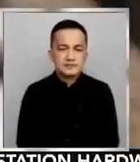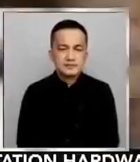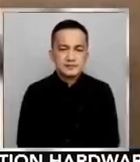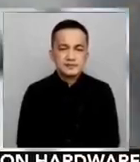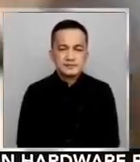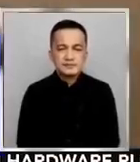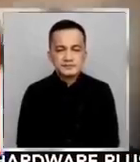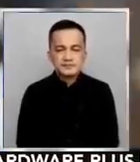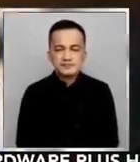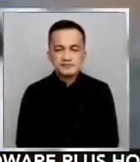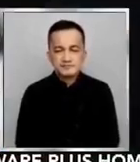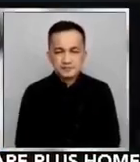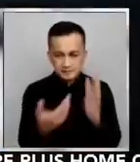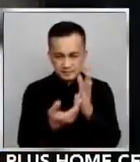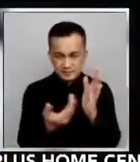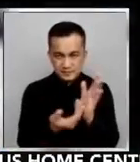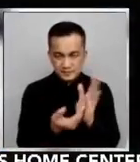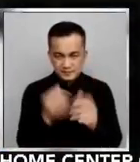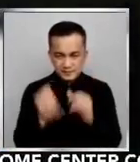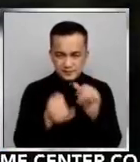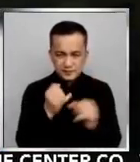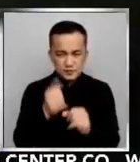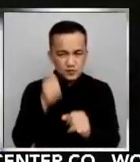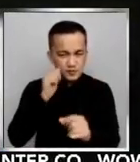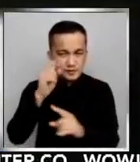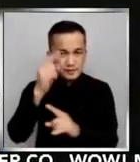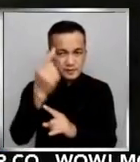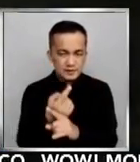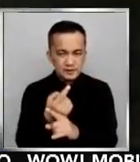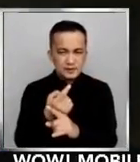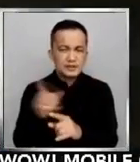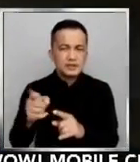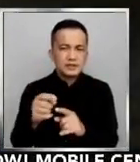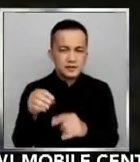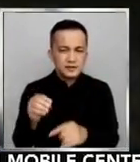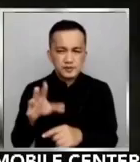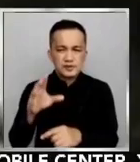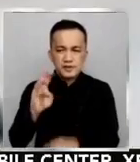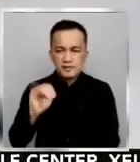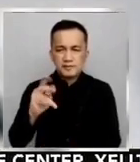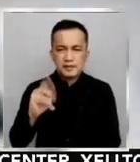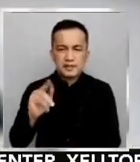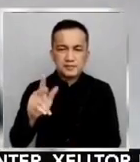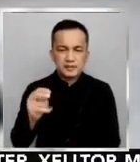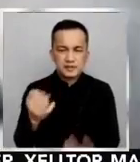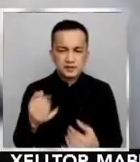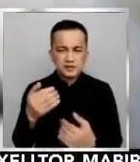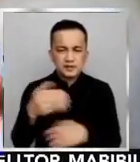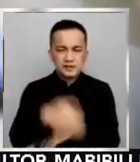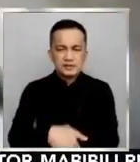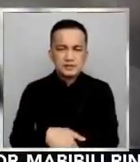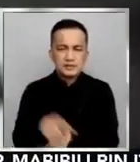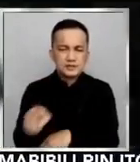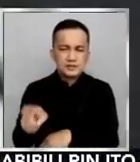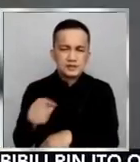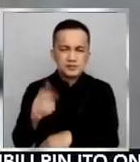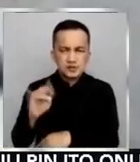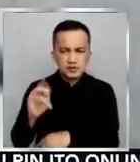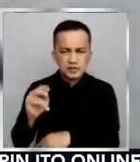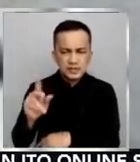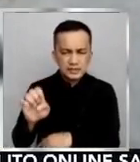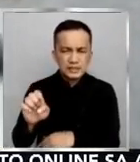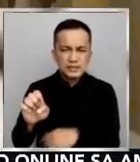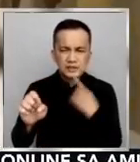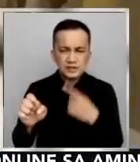Bibida naman sa International Women's Month tribute episode ng Magpakailanman ngayong gabi si Beauty Gonzales bilang isang matatag na ina.